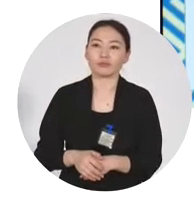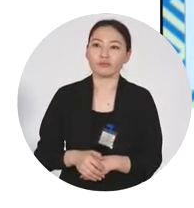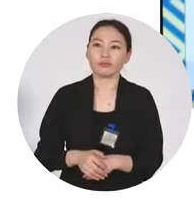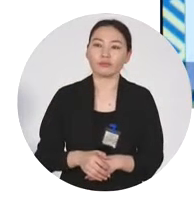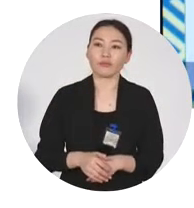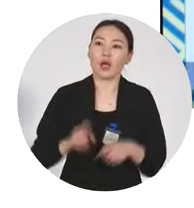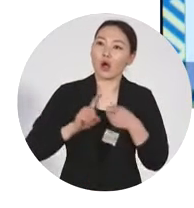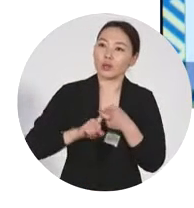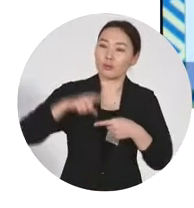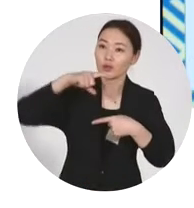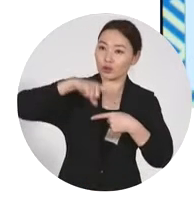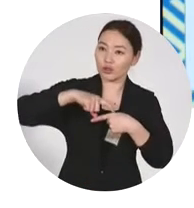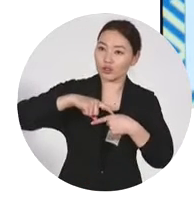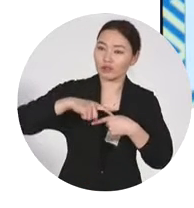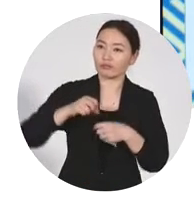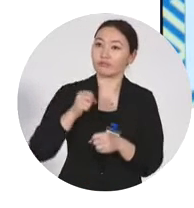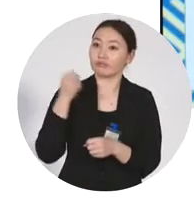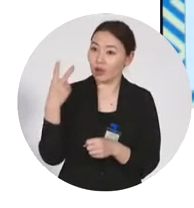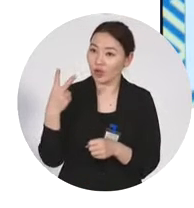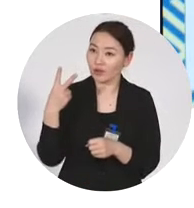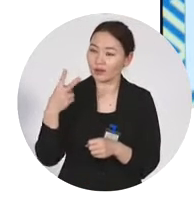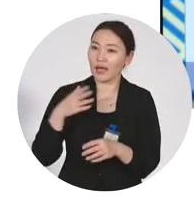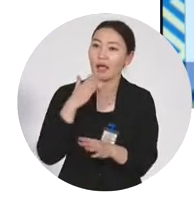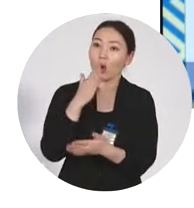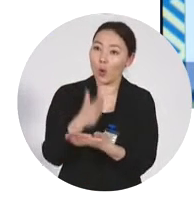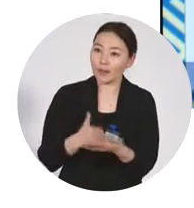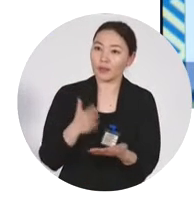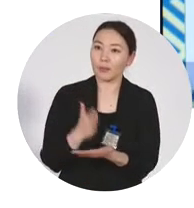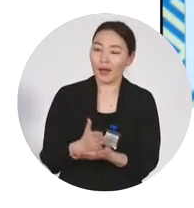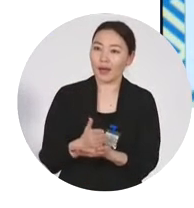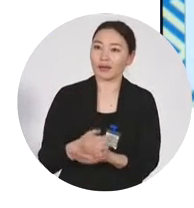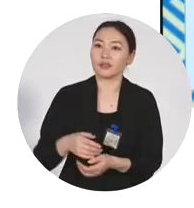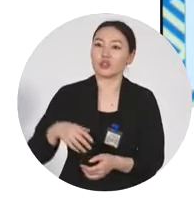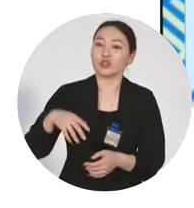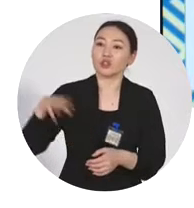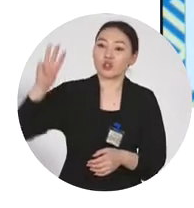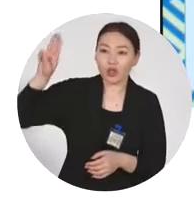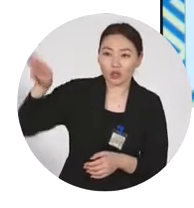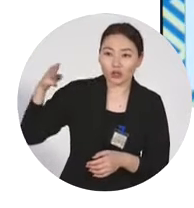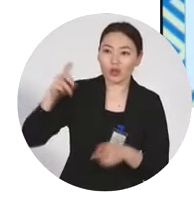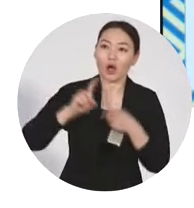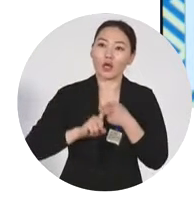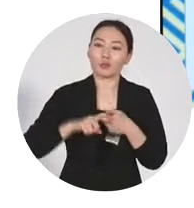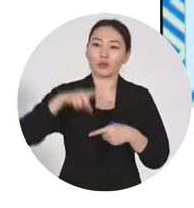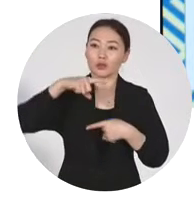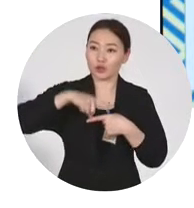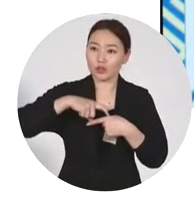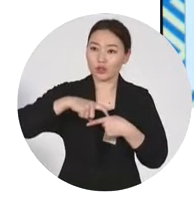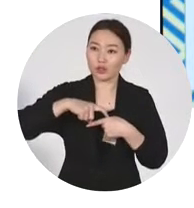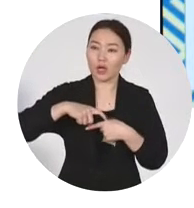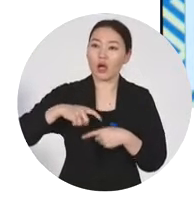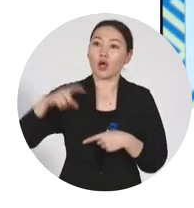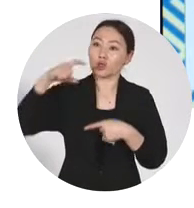ангилдаг. За мөн төгсөх нөхцлөө биеэр төгсөх нөхцөл, цагаар төгсөх нөхцөл гэж хоёр ангилдгийг за та нар мэдж